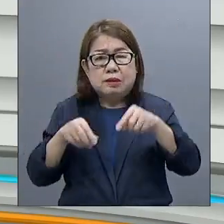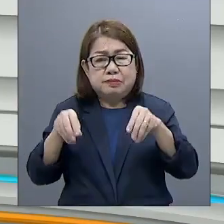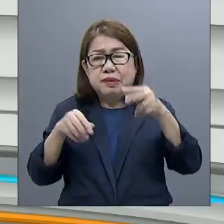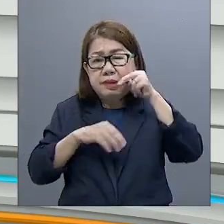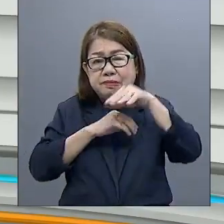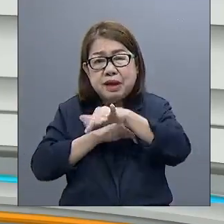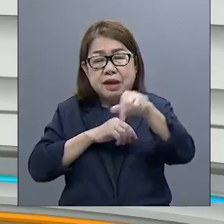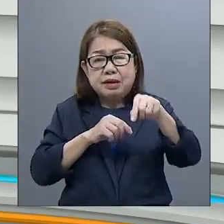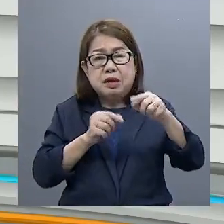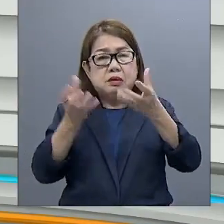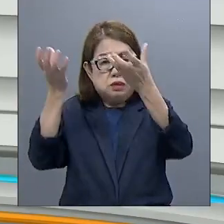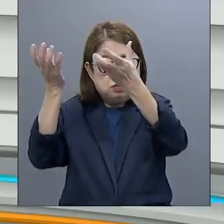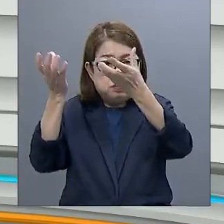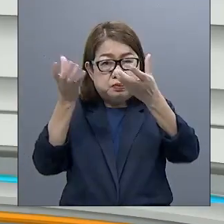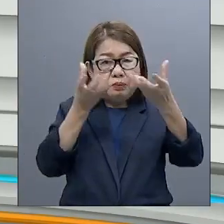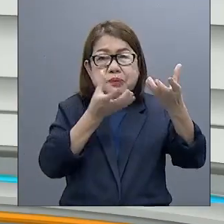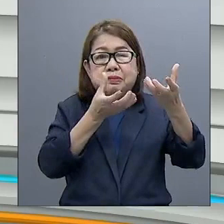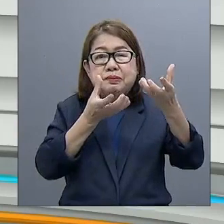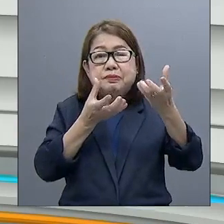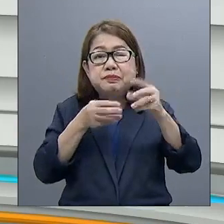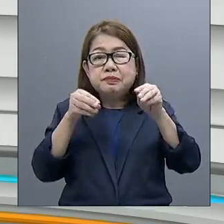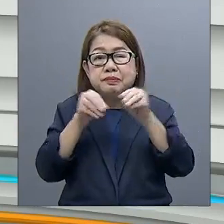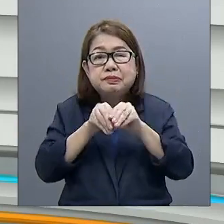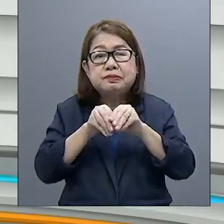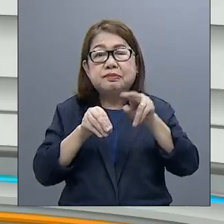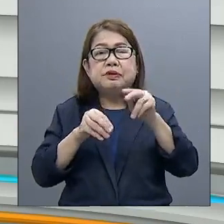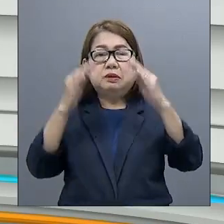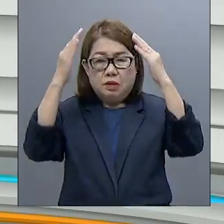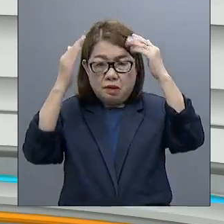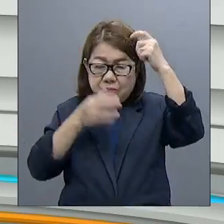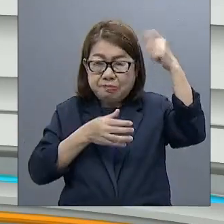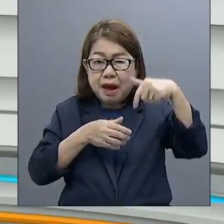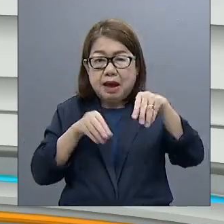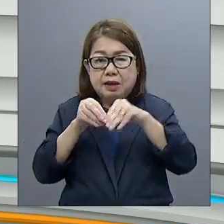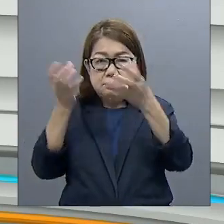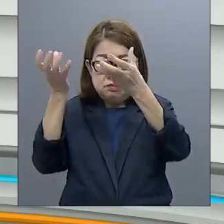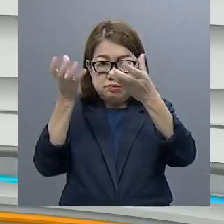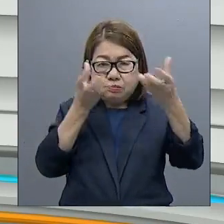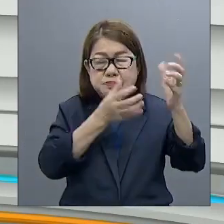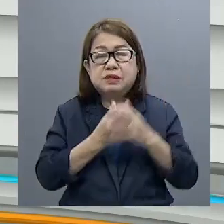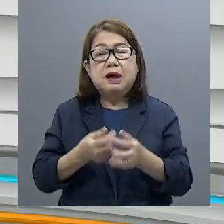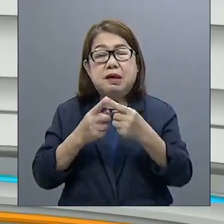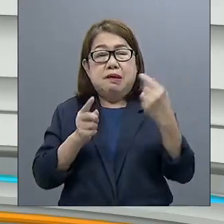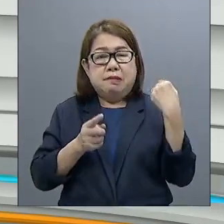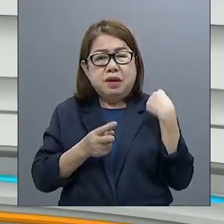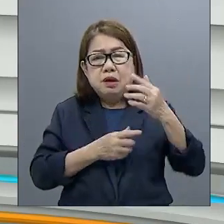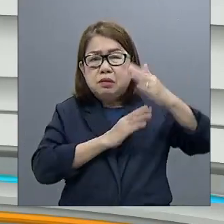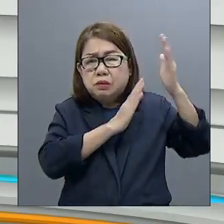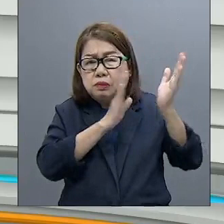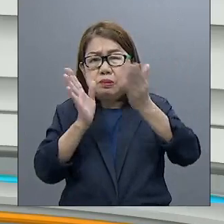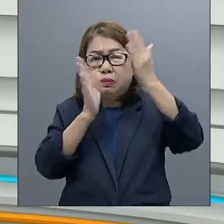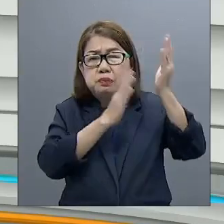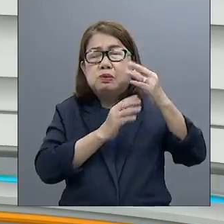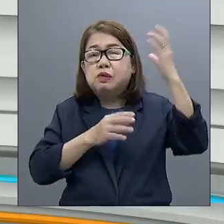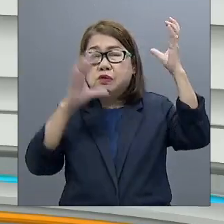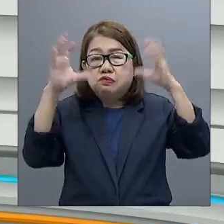มีแนว ที่เคลื่อนตัวไปเข้ากล้กับริเวณชัยฝั่งประเทศเมนมาบอกระกัจะมีร่องโรสุมมาทาดผผ่านแว